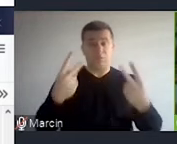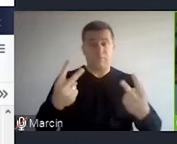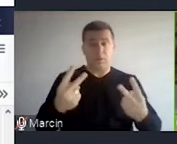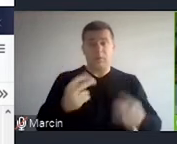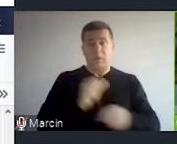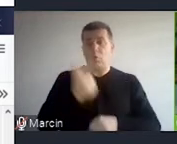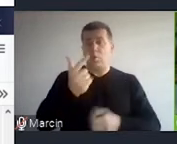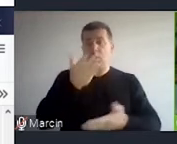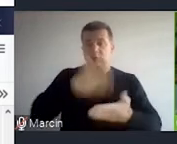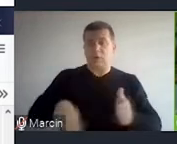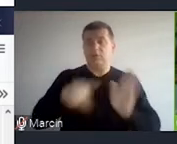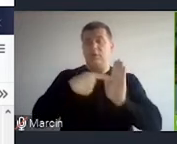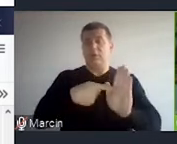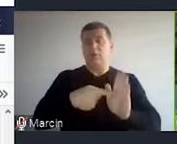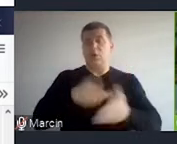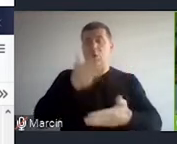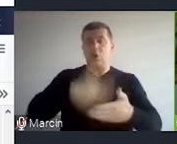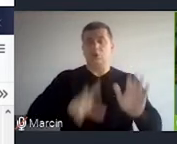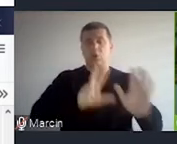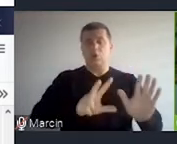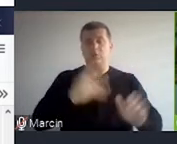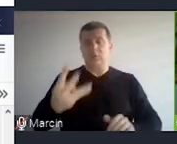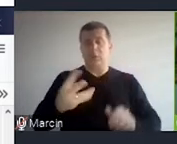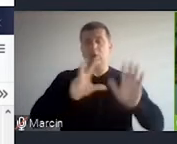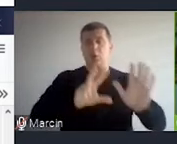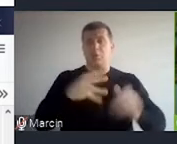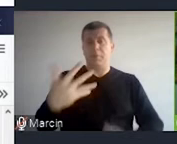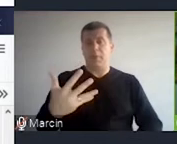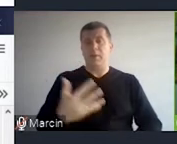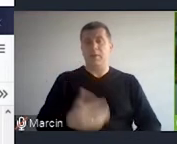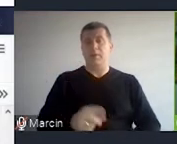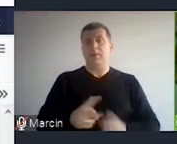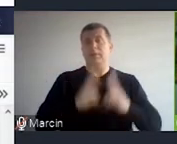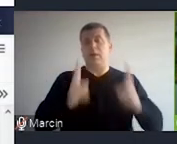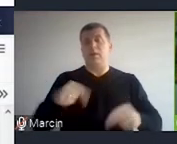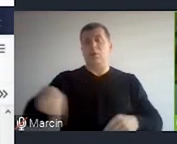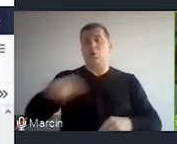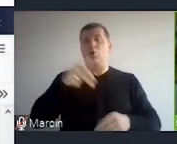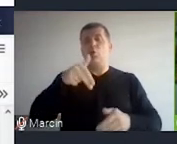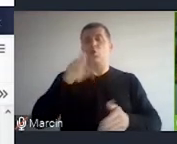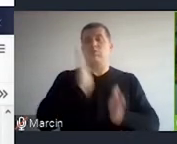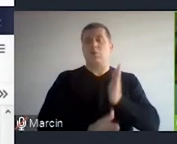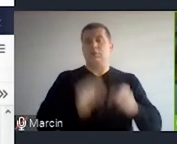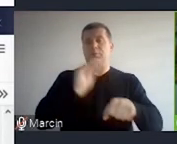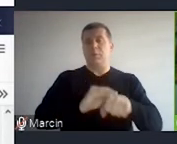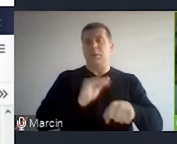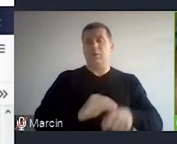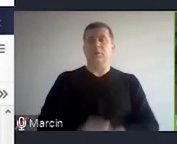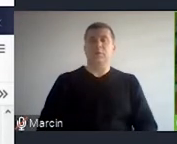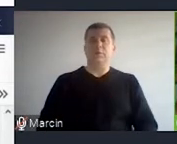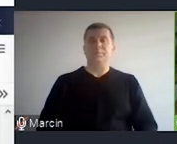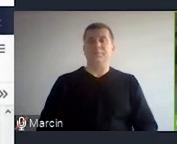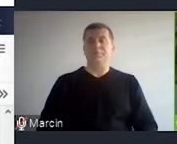jest druga część wytycznych, czyli rozdziały 8.4 i 8.5 w zakresie tej uproszczonej metody.